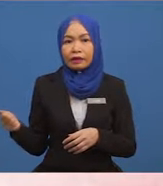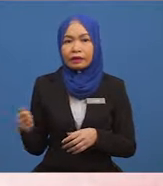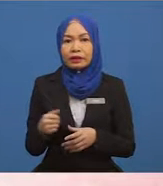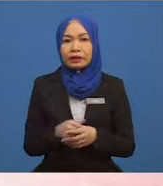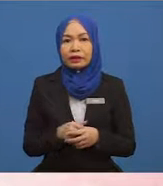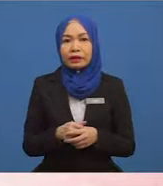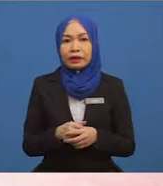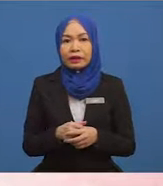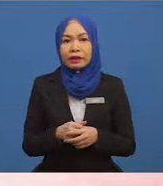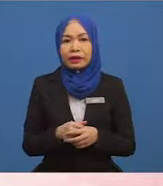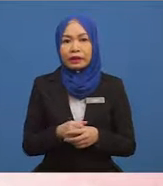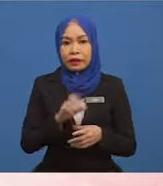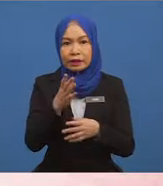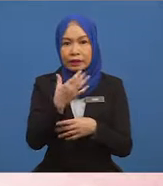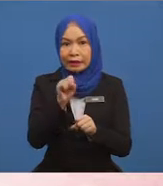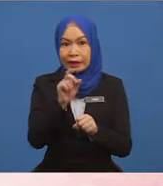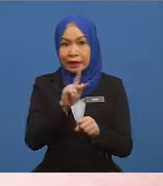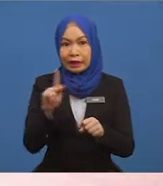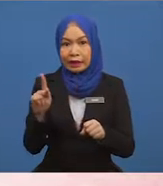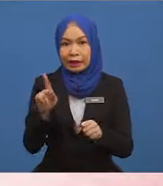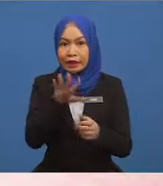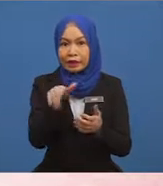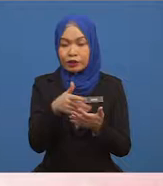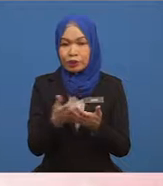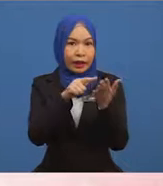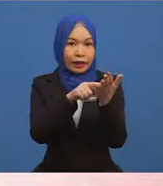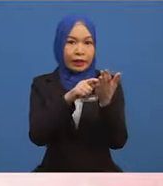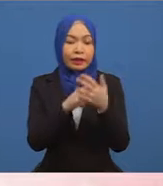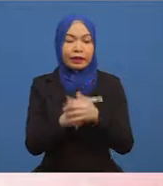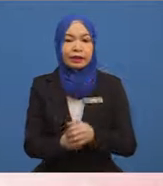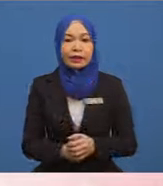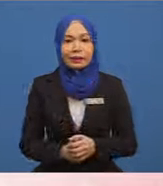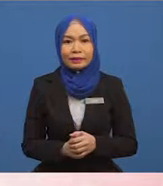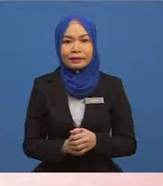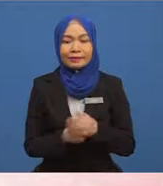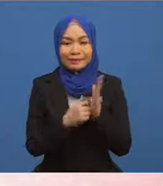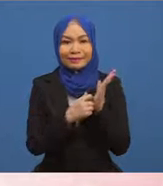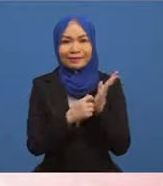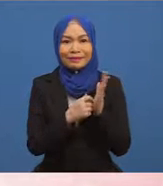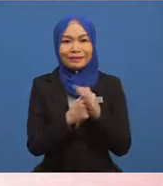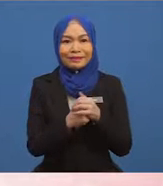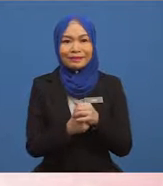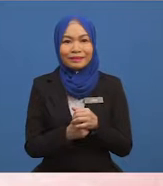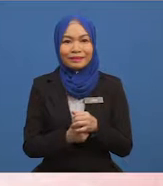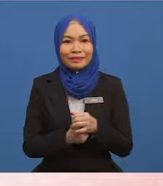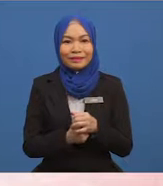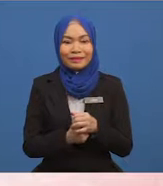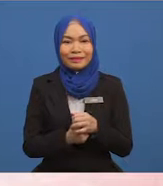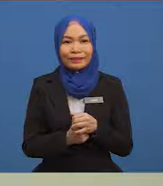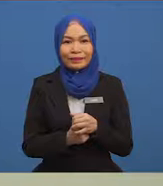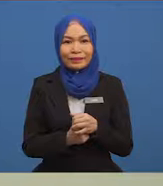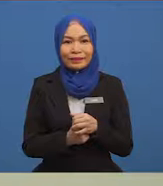silinder penyukat, termometer, tiup penghantar serta penutup